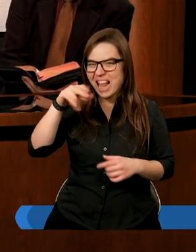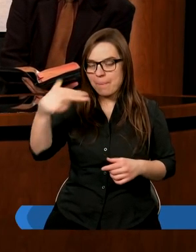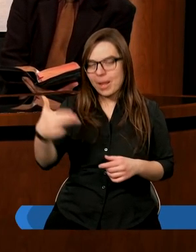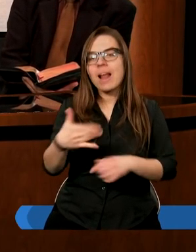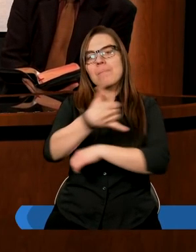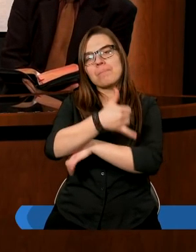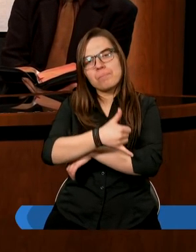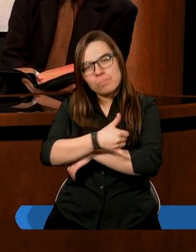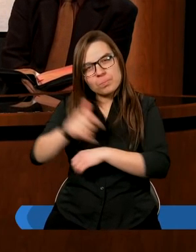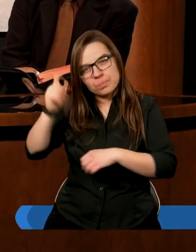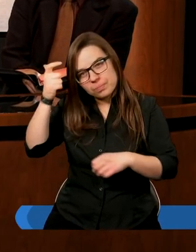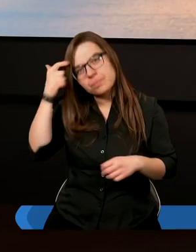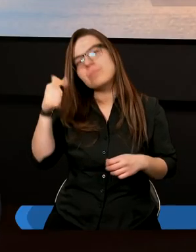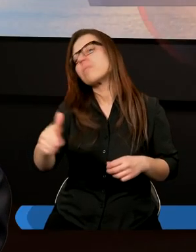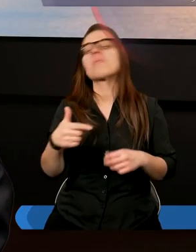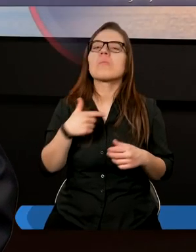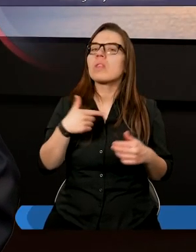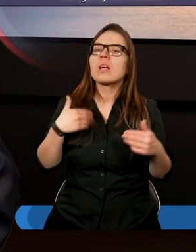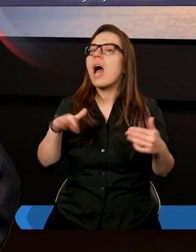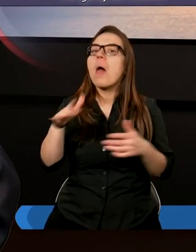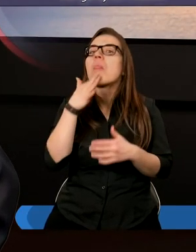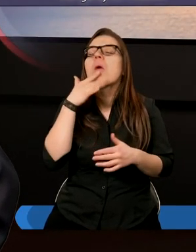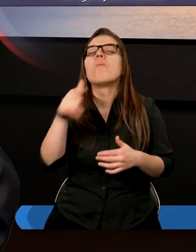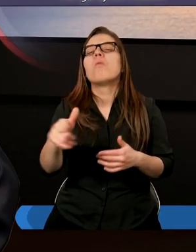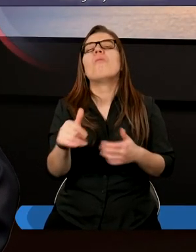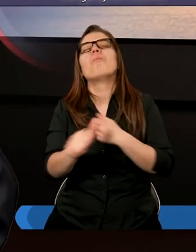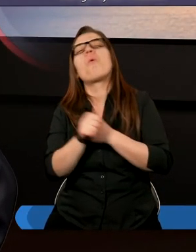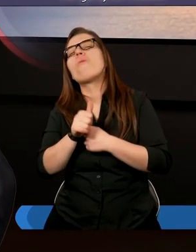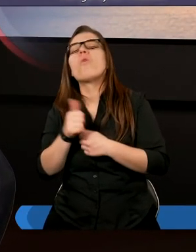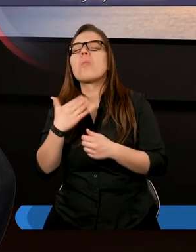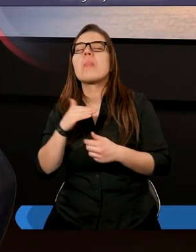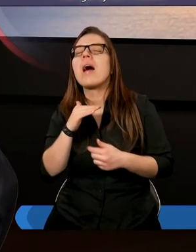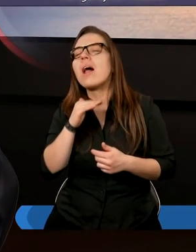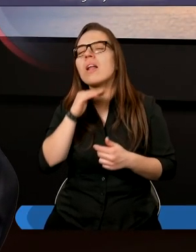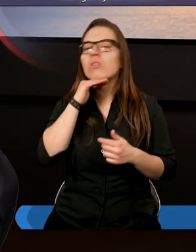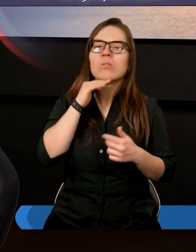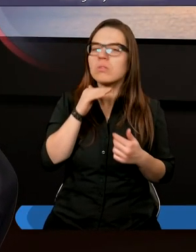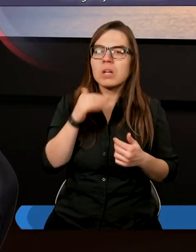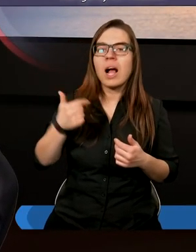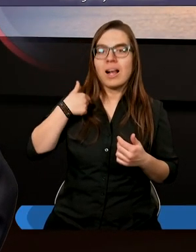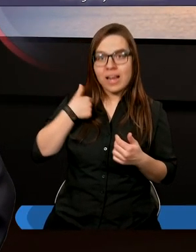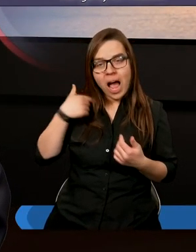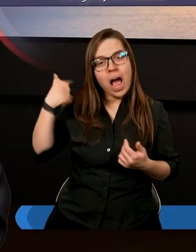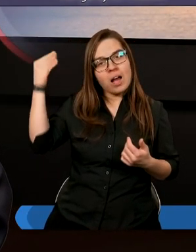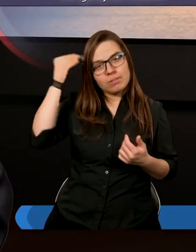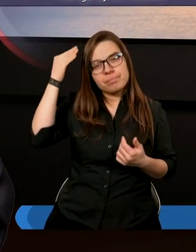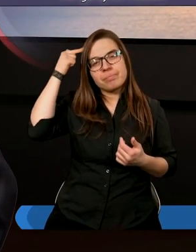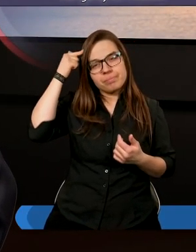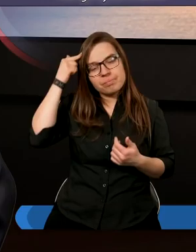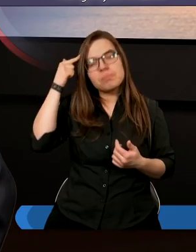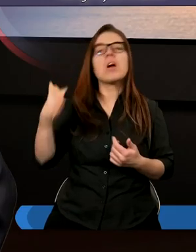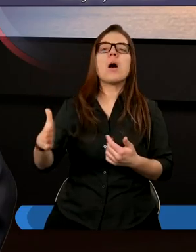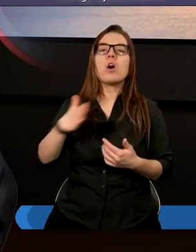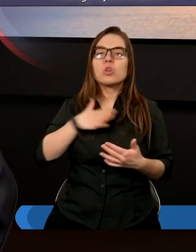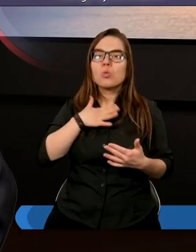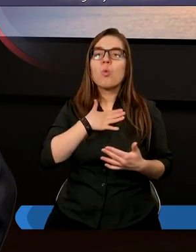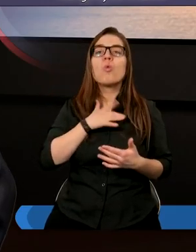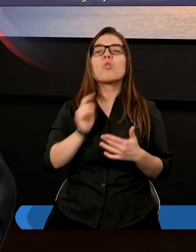że ja nie mówię tego z powodu niedostatku, bo nauczyłem się przestawać